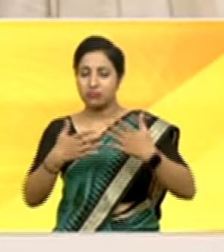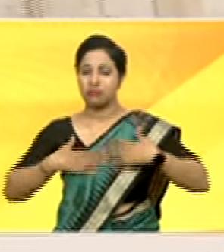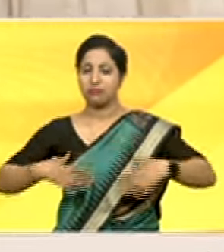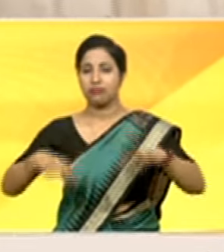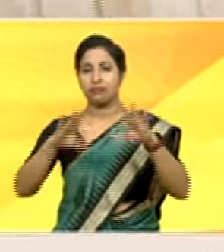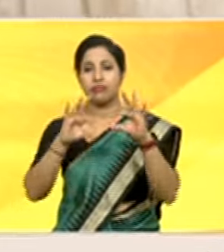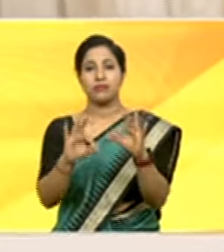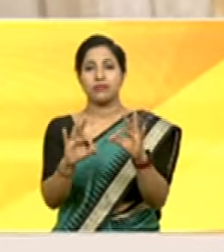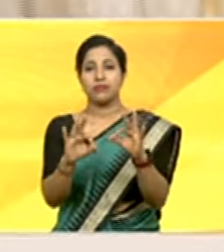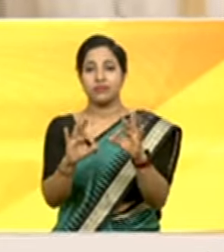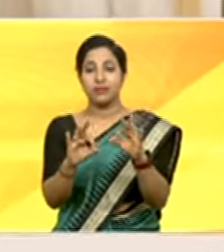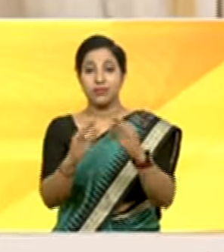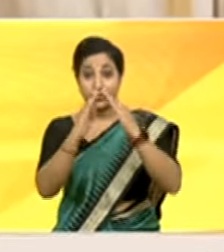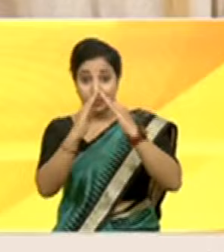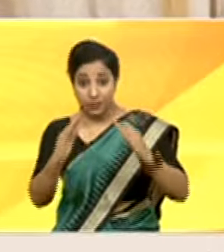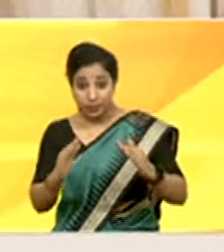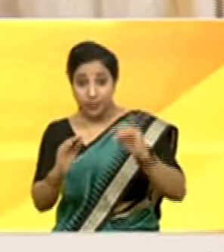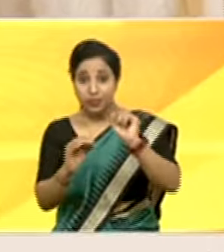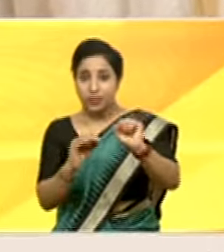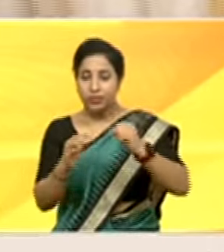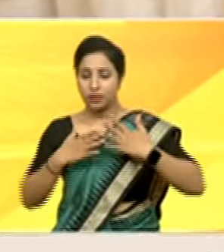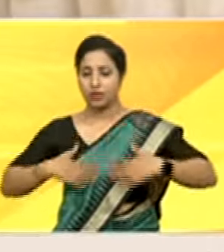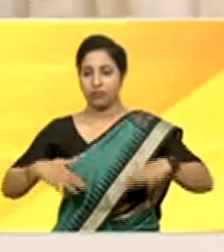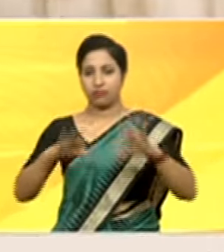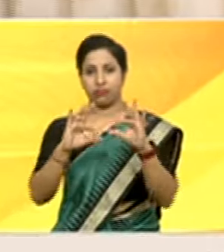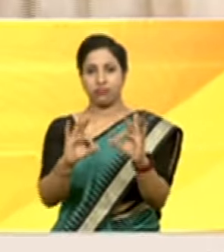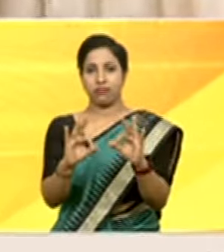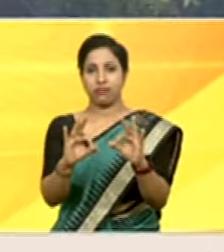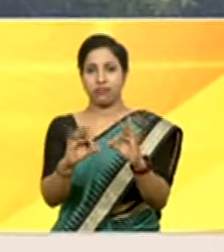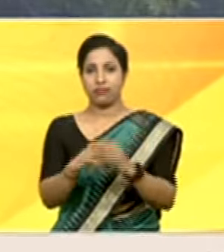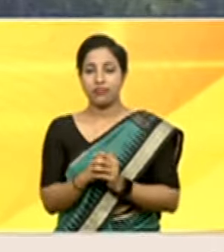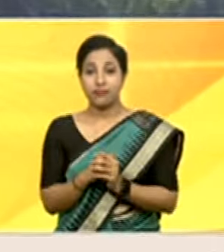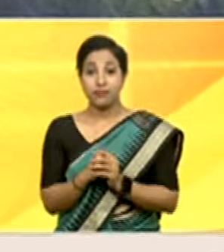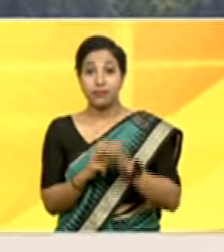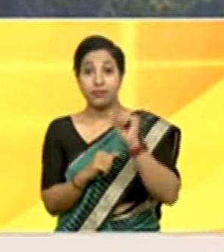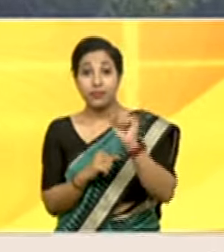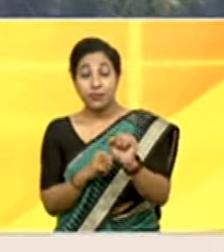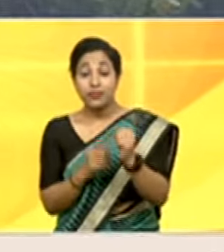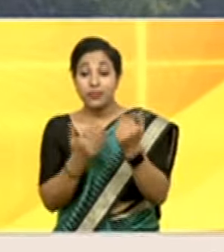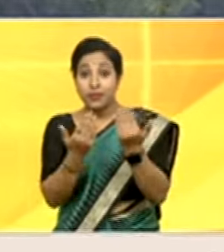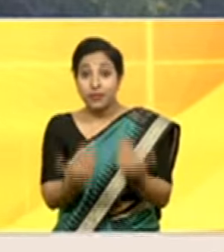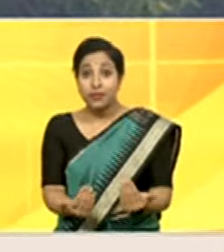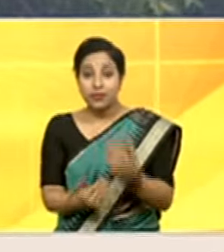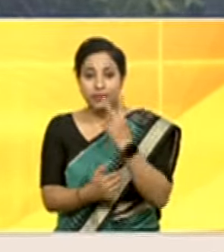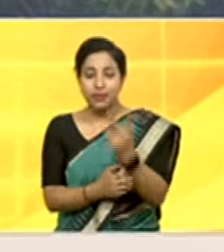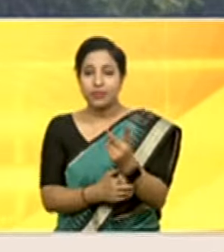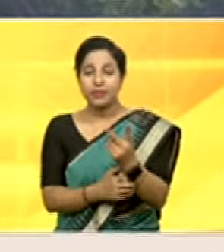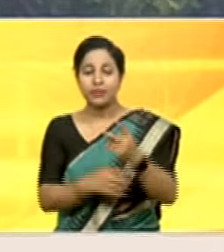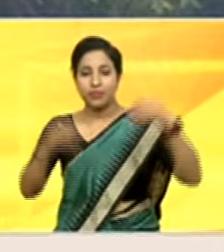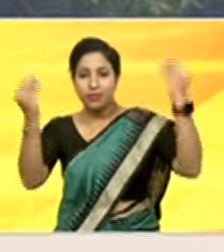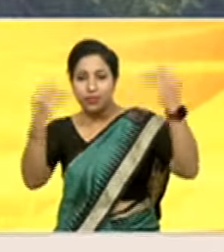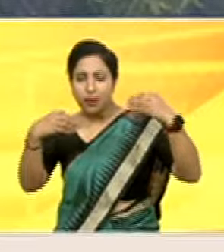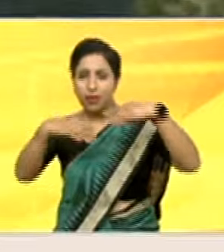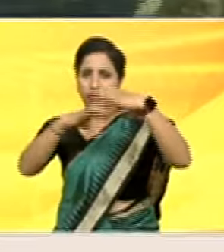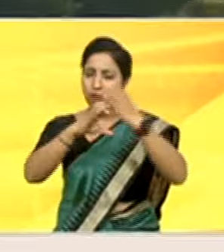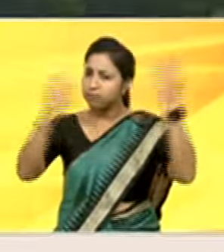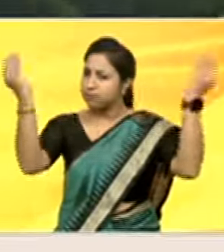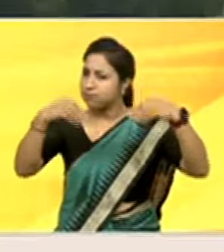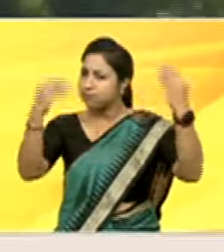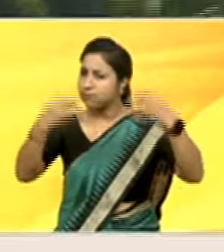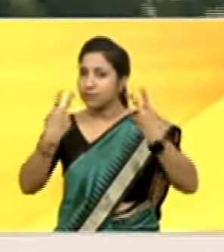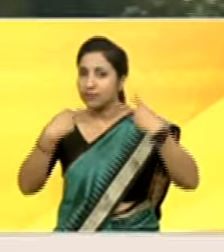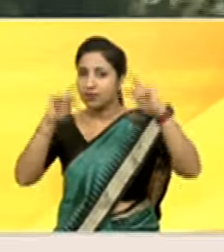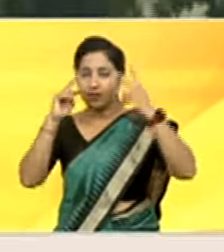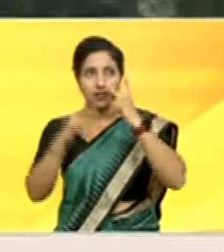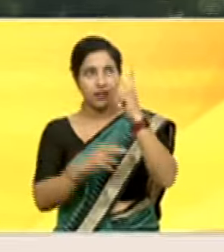होगे घर में सब का स्वास्त अच्छा होगा और अब तो मौन सुन भी आ गया है और